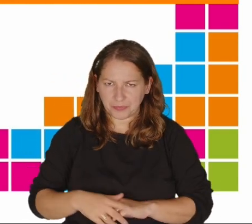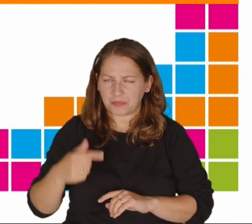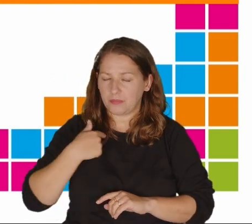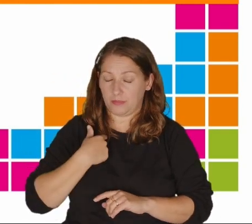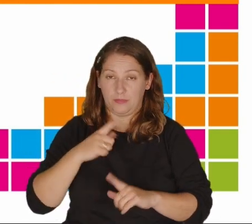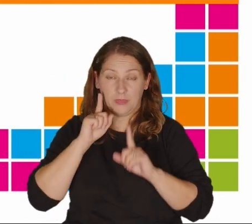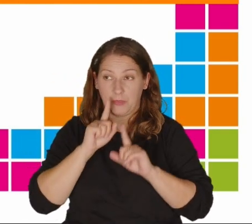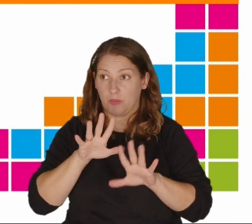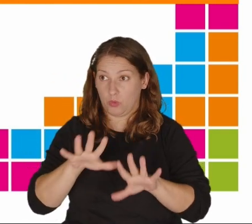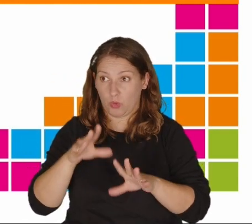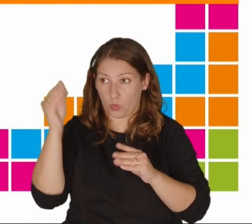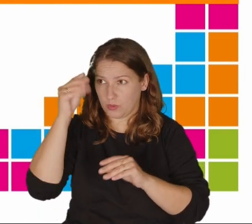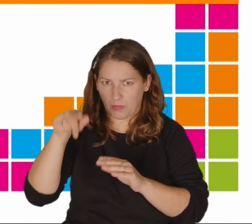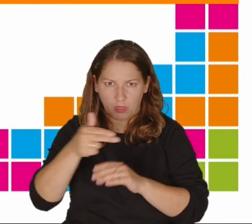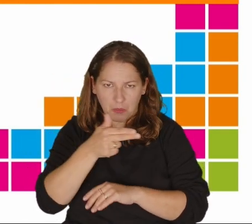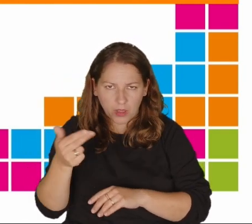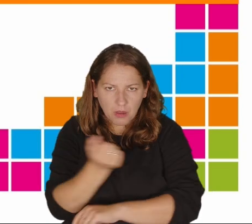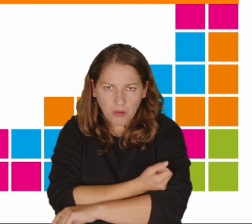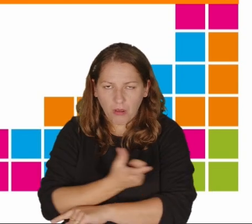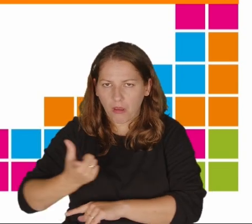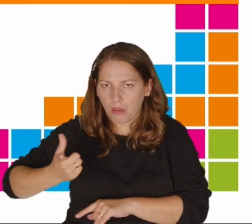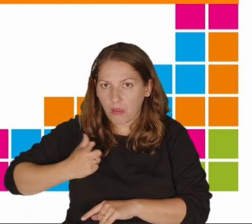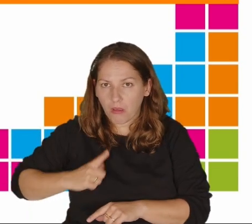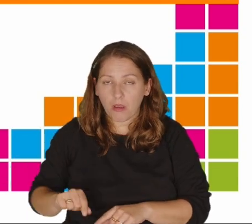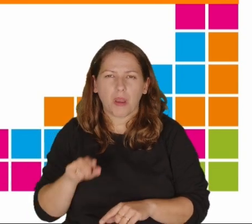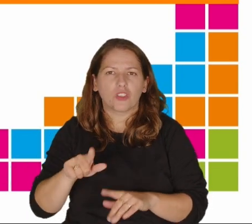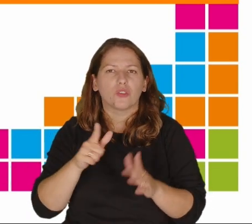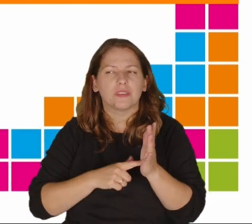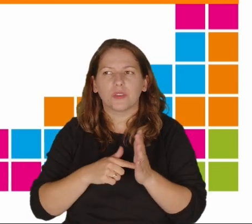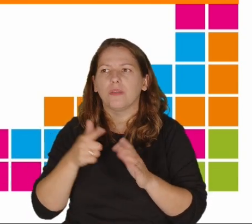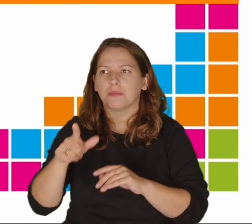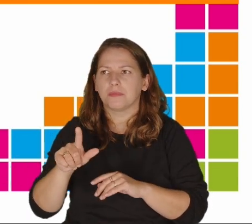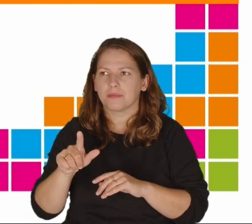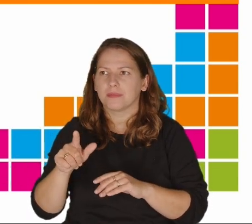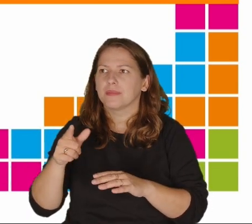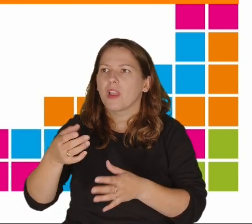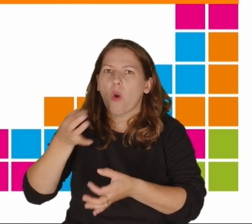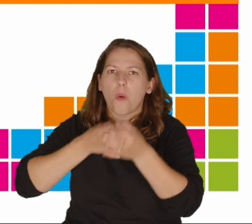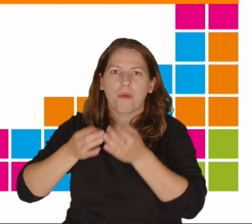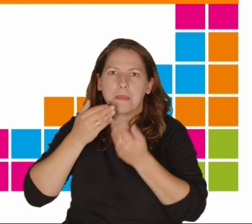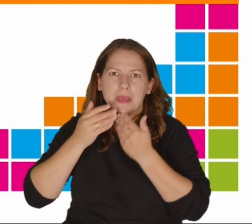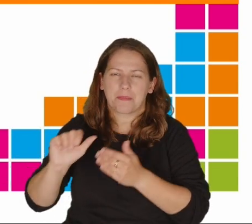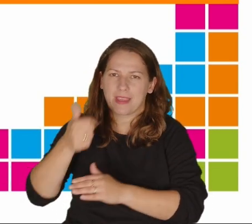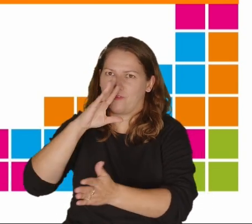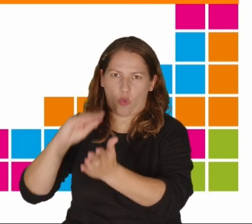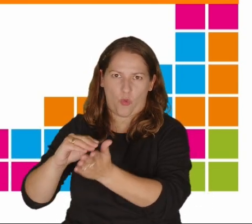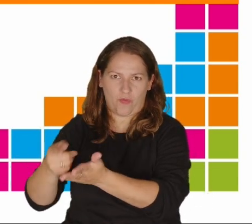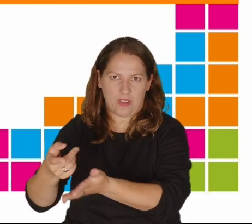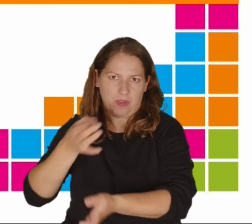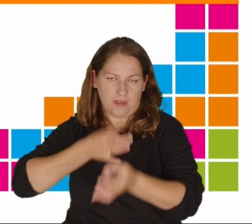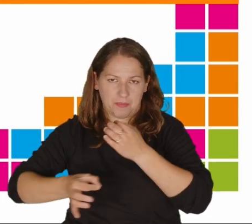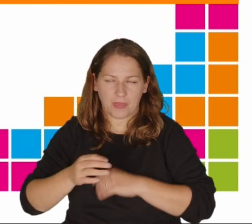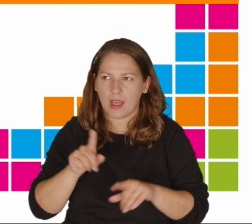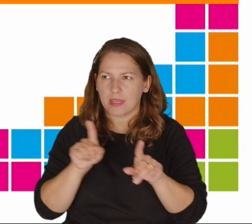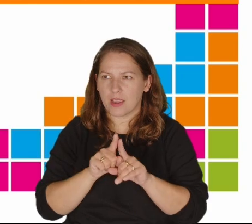z tego bardzo dużo uczymy na temat narkotyków, ponieważ to są często relacje właśnie z pierwszej ręki. Ale tutaj mamy tak